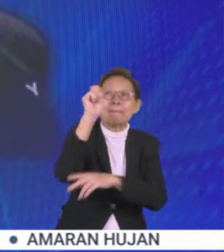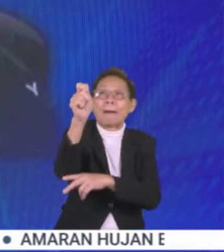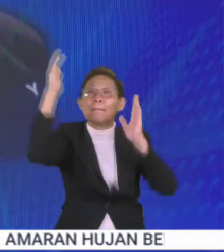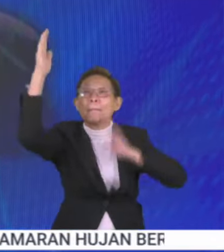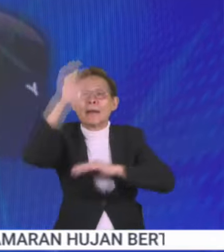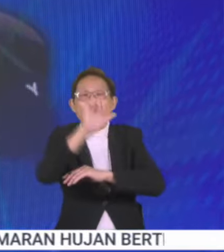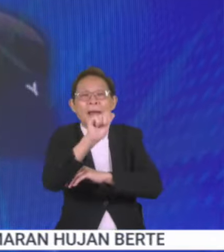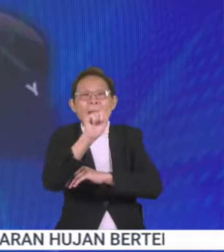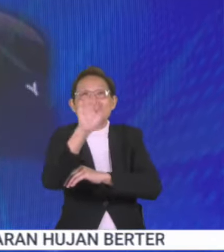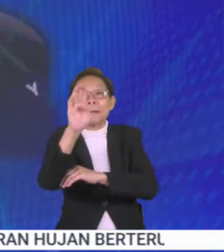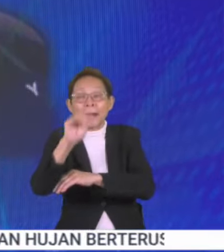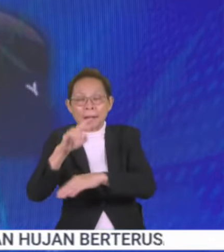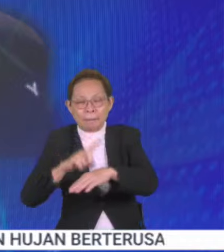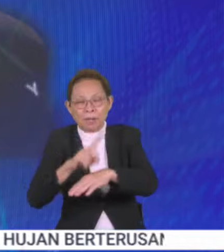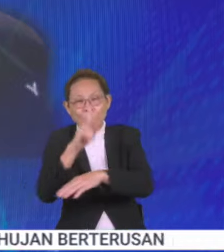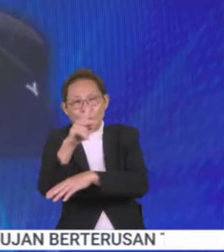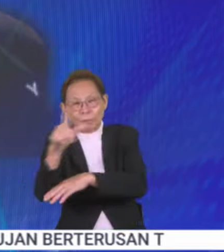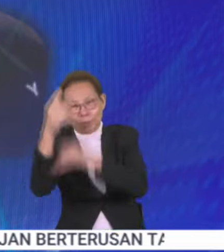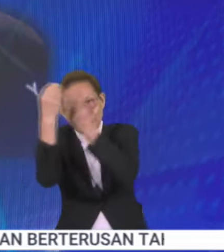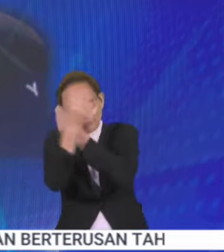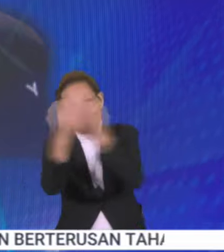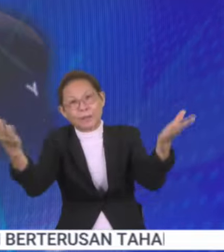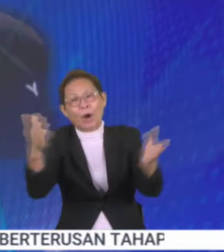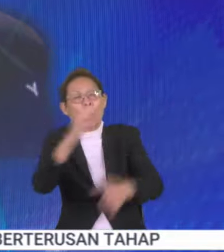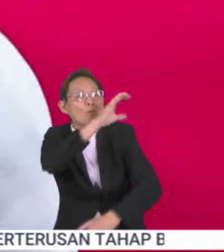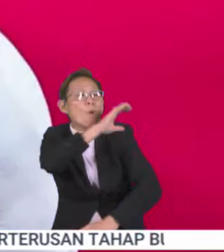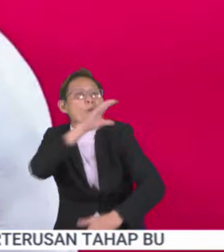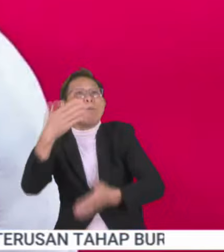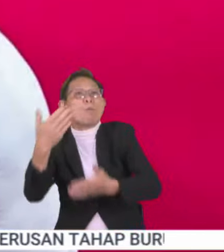Badminton Malaysia ABM di Ibu Negara.